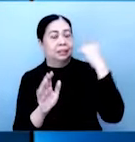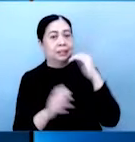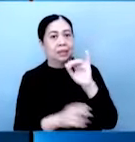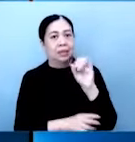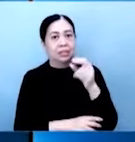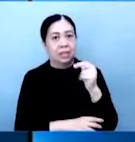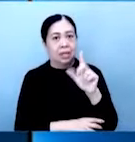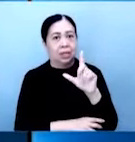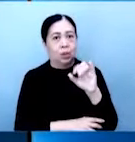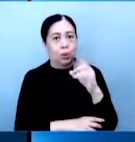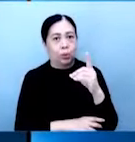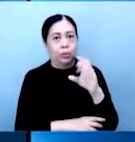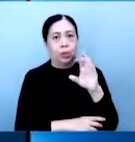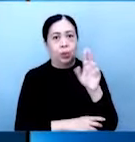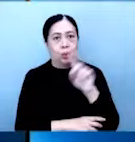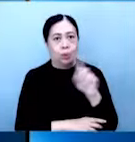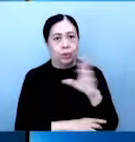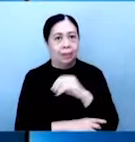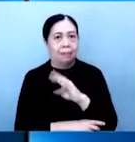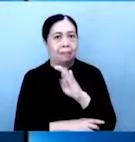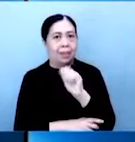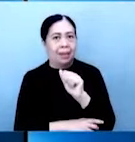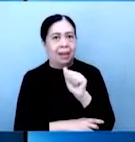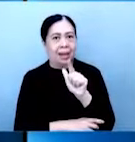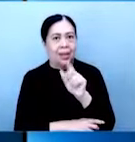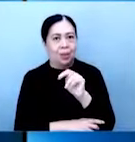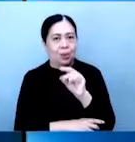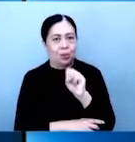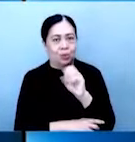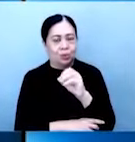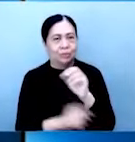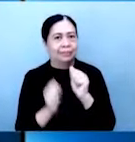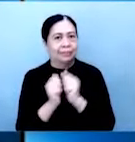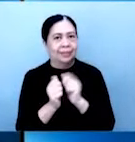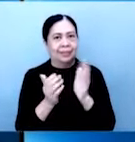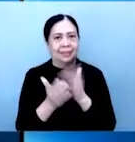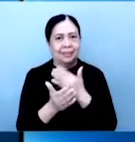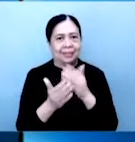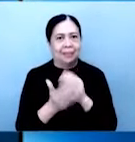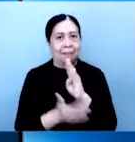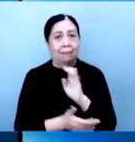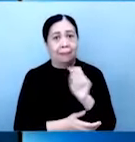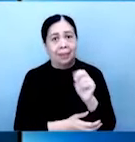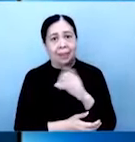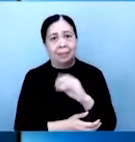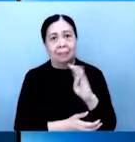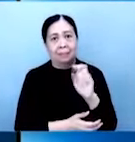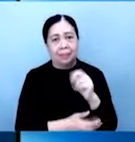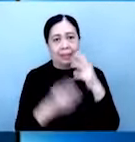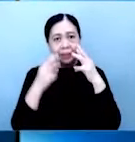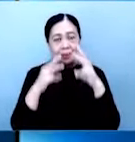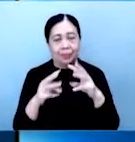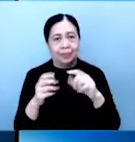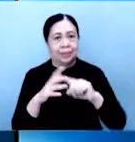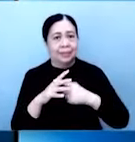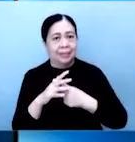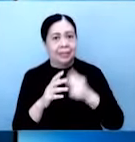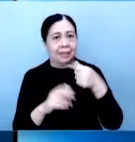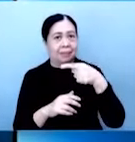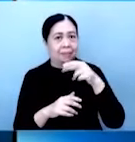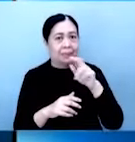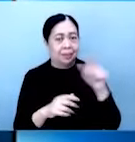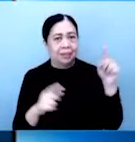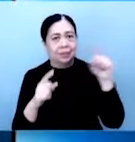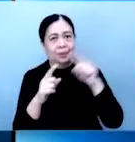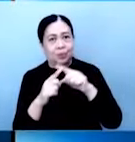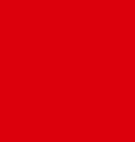Cruz at Bea Alonzo. Tampok sa musical ang mga kanta ng Ben and Ben. Mapapanood dito simula sa Abril hanggang Hunyo.